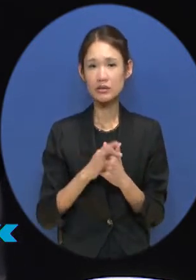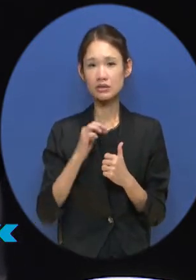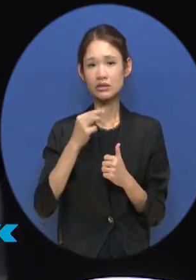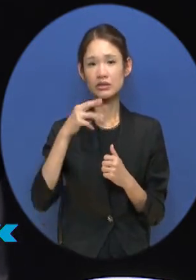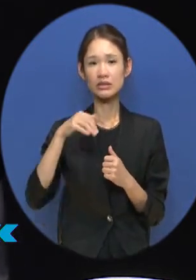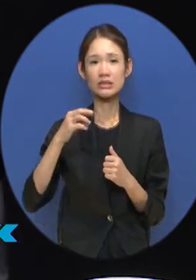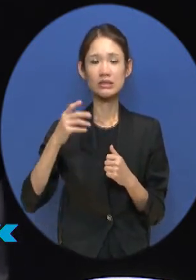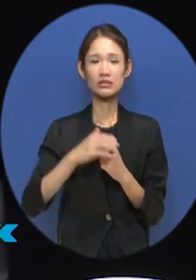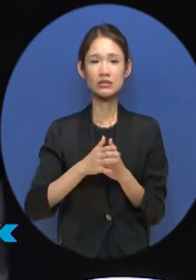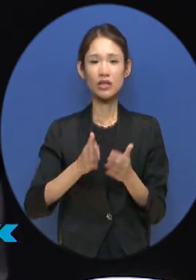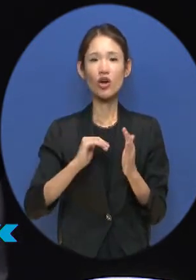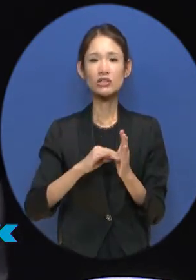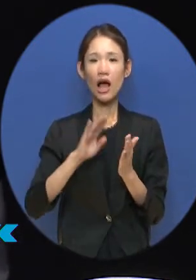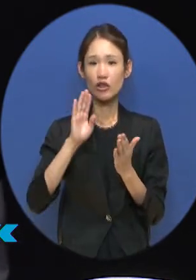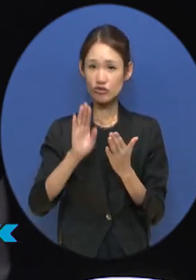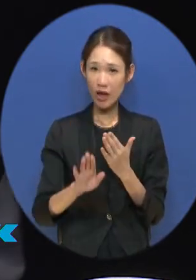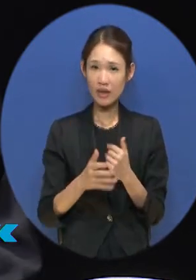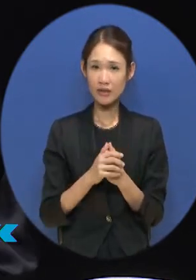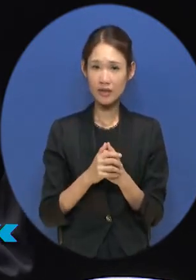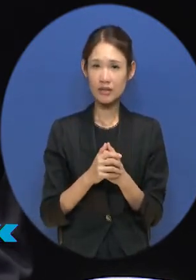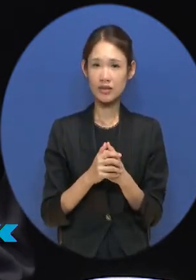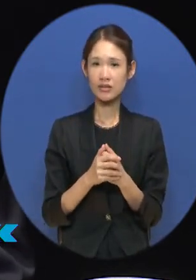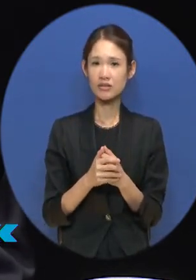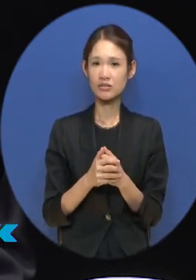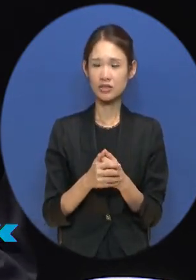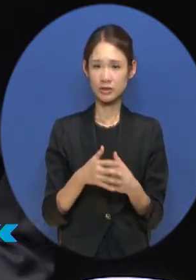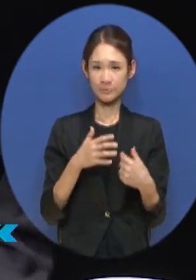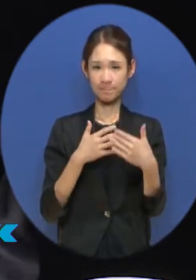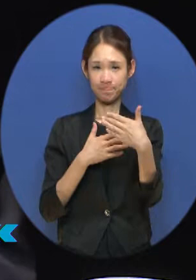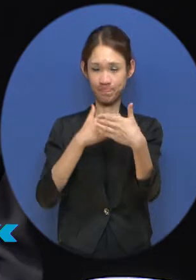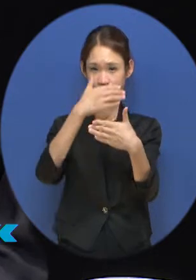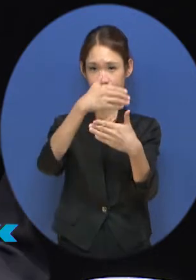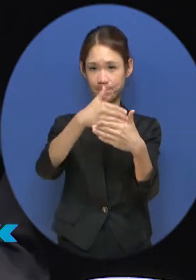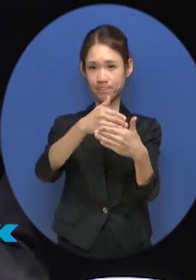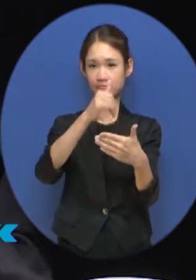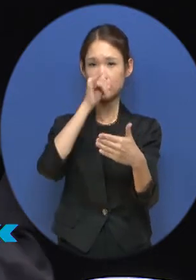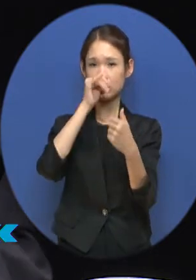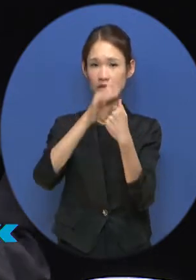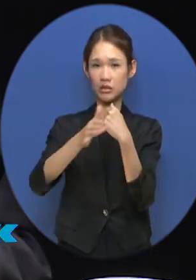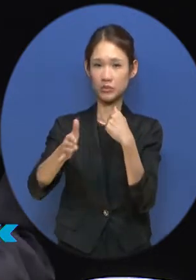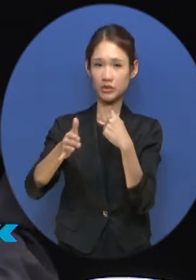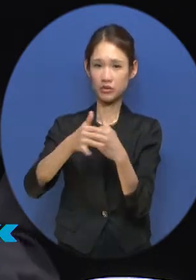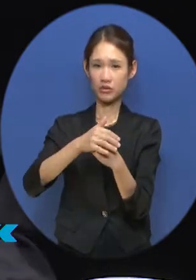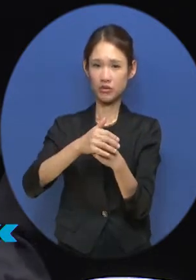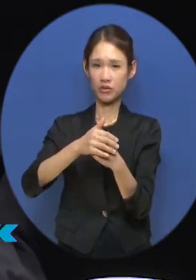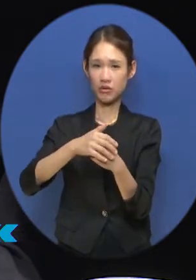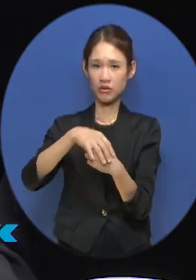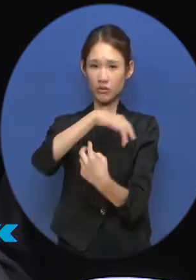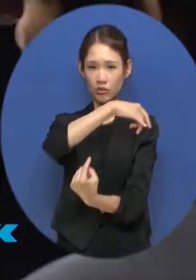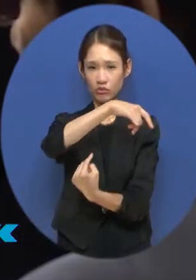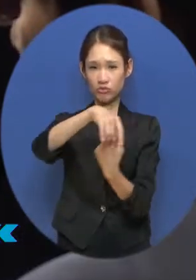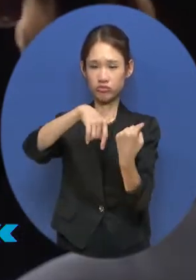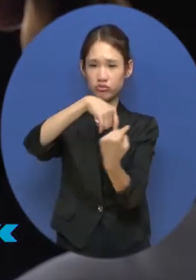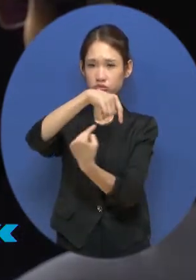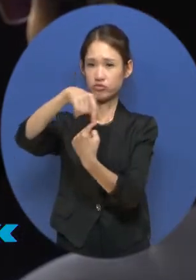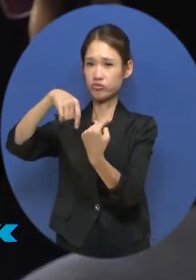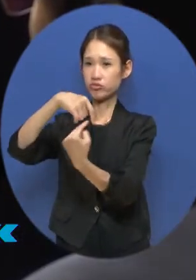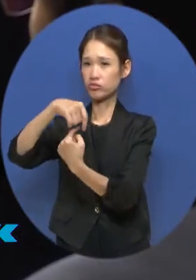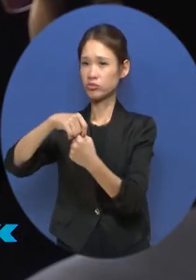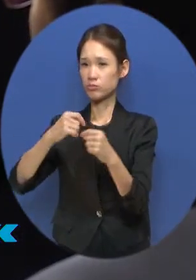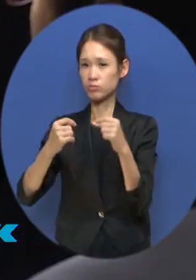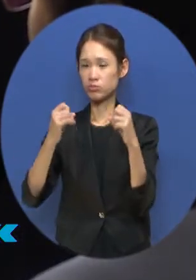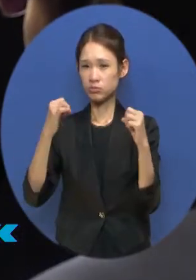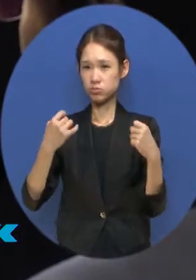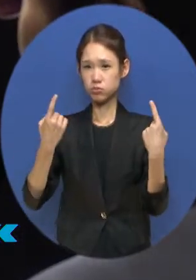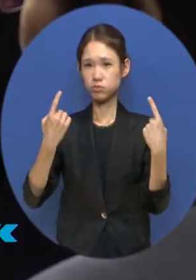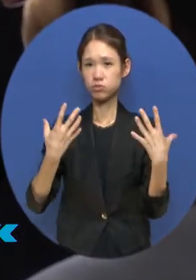스크린도어를 설치한 이후부터는 이게 이제 가로막혀 있다 보니까 승강장의 그 환기 비율은 굉장히 높아지고